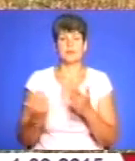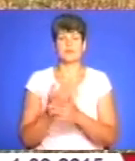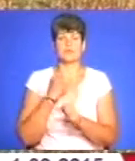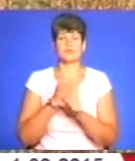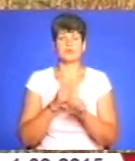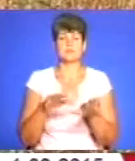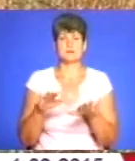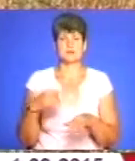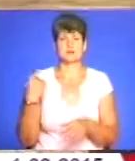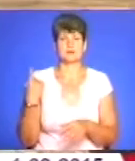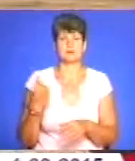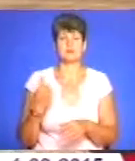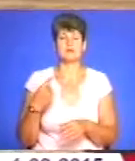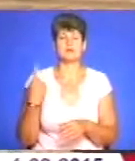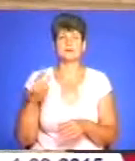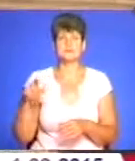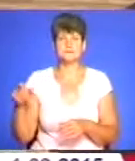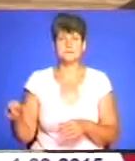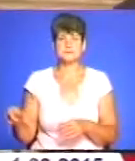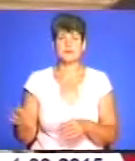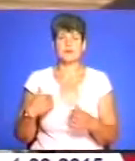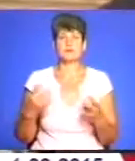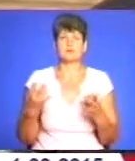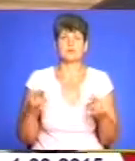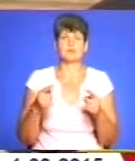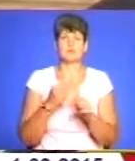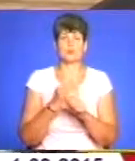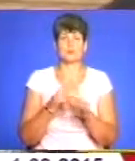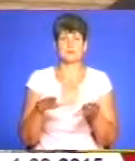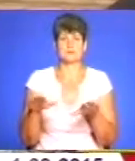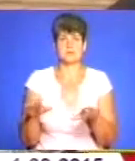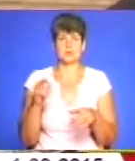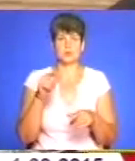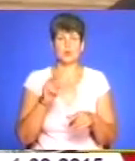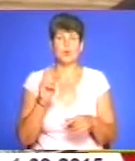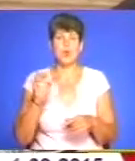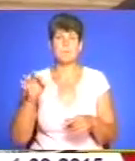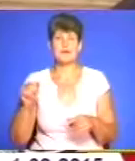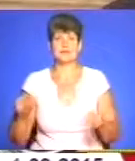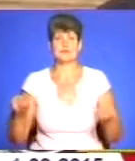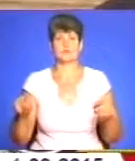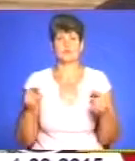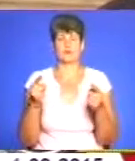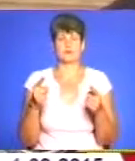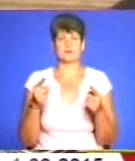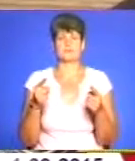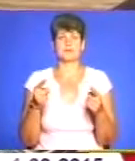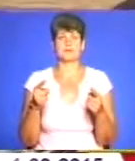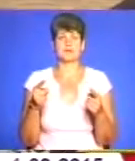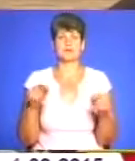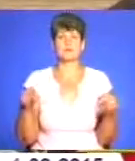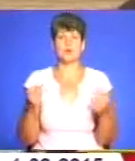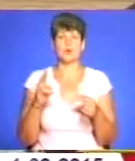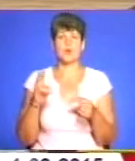місця для краян. Нам треба створити робочі місця, кооперативи створити. Є добра ідея по створенню кооперативу. Створити